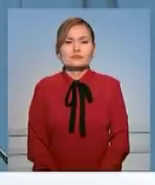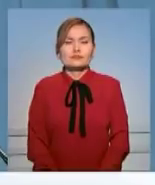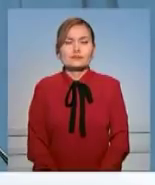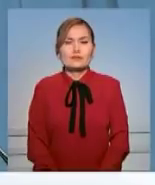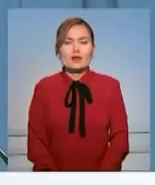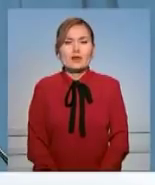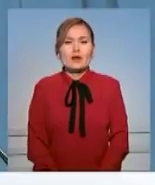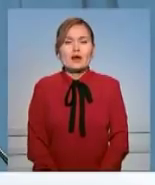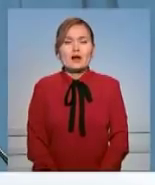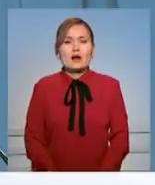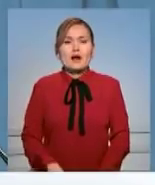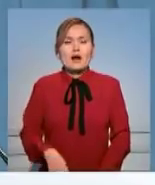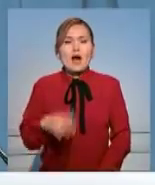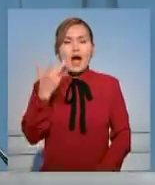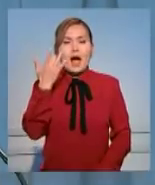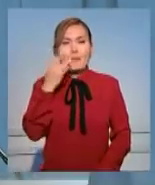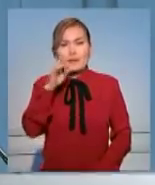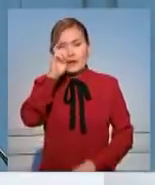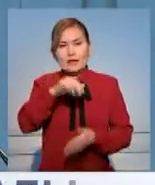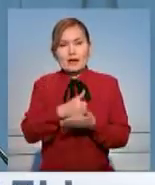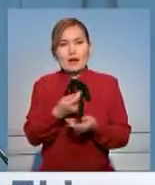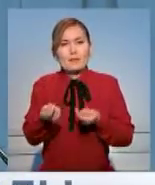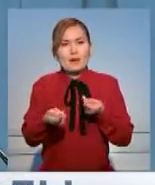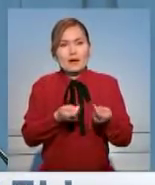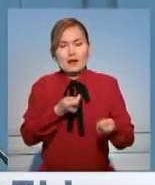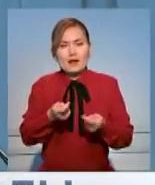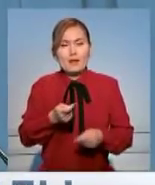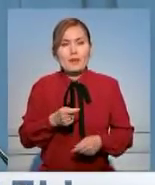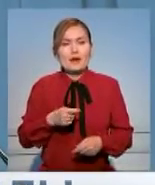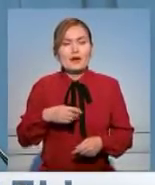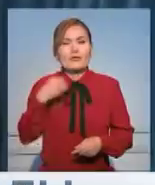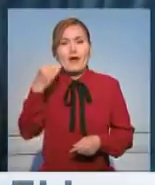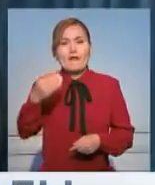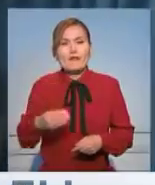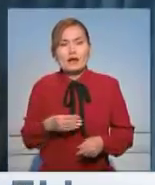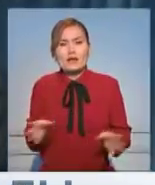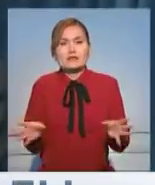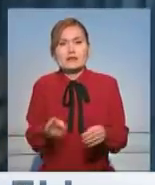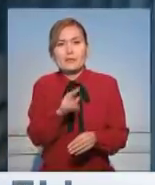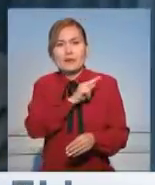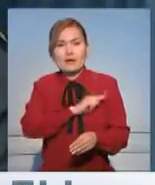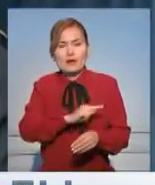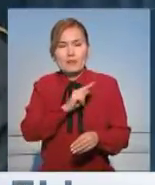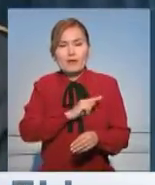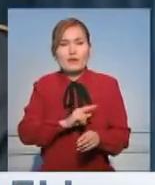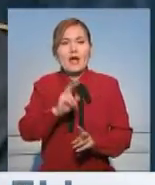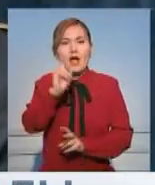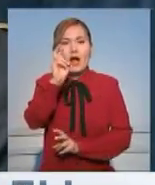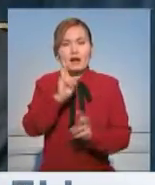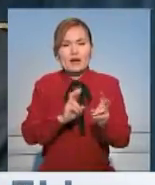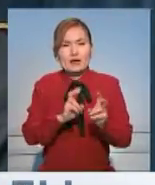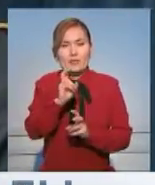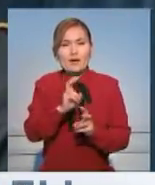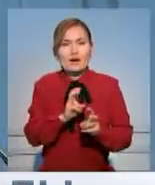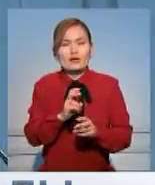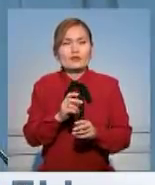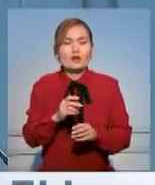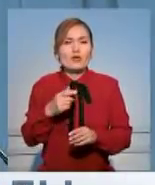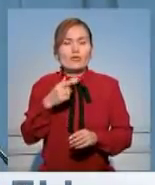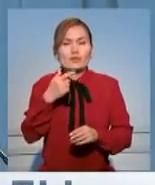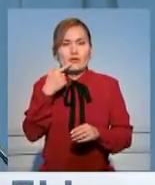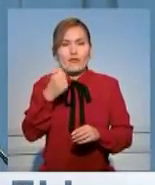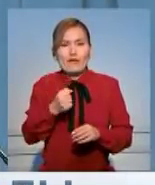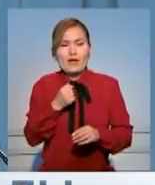Бұған дейін Дональд Трамп пен одақтастарымыз химиялық қару жасайтын орындарды атқылауға бұйрық берді. Былтыр Башар Асад мұндай